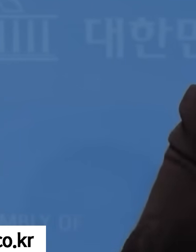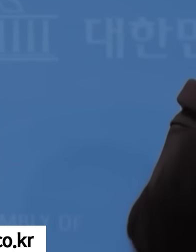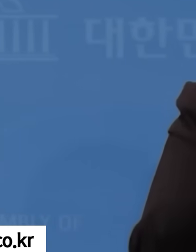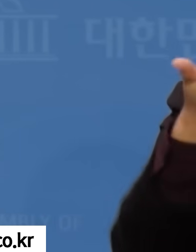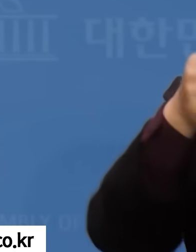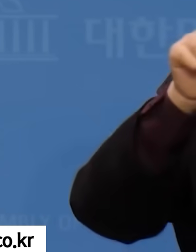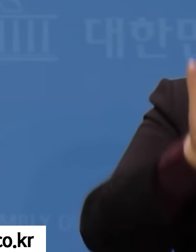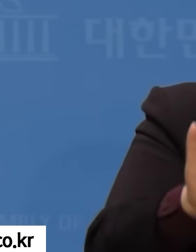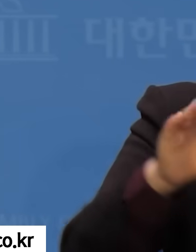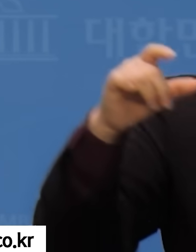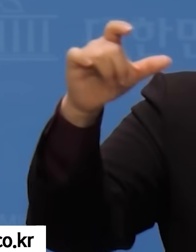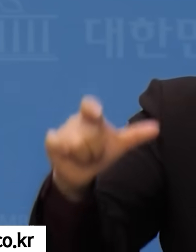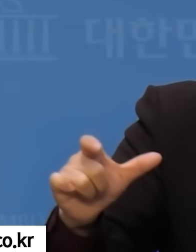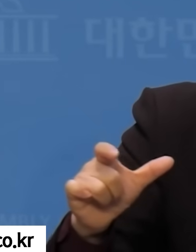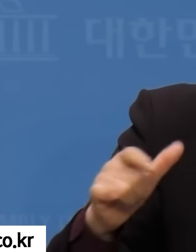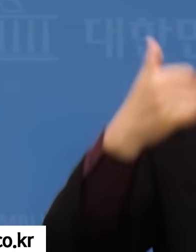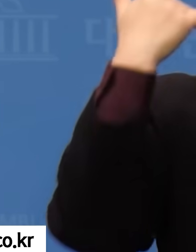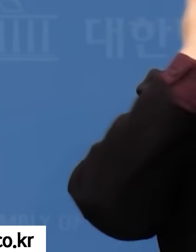있는 지역입니다.